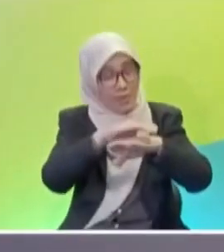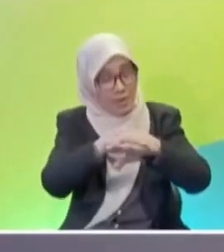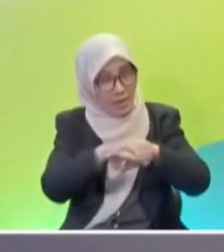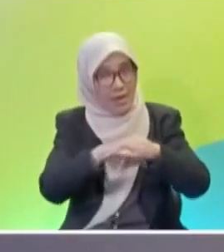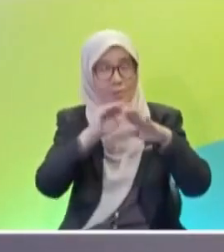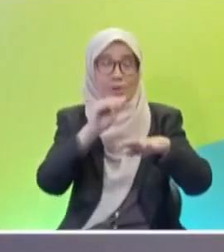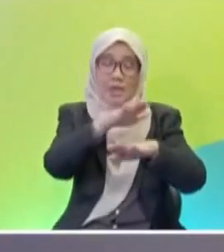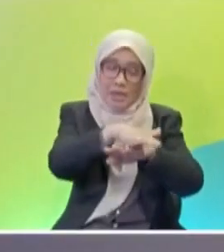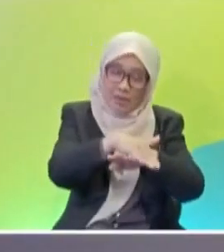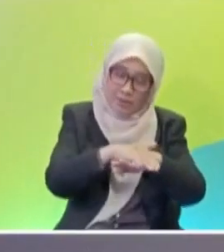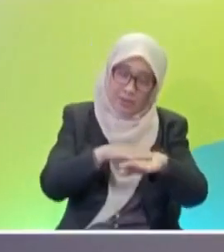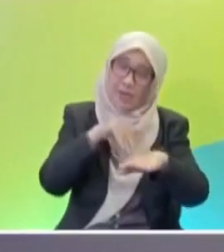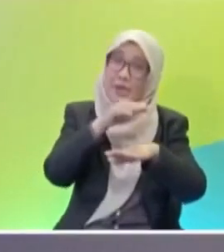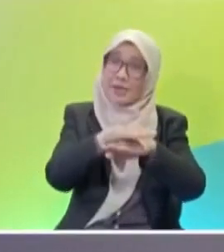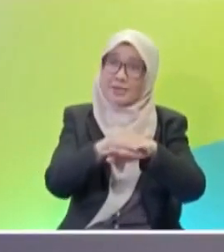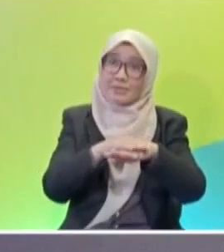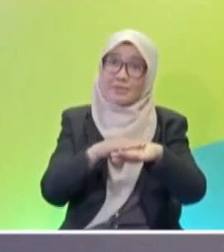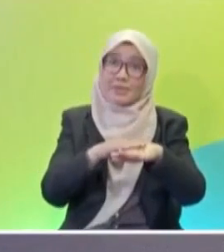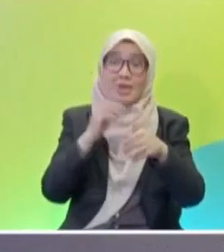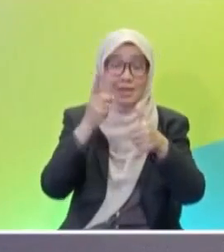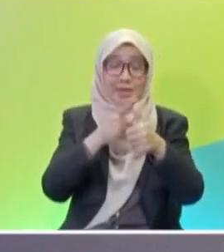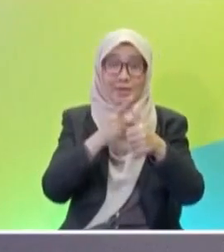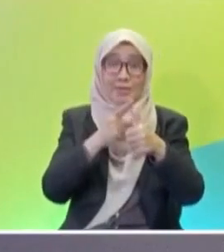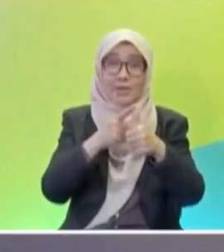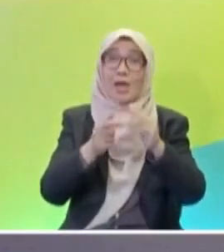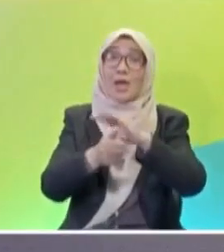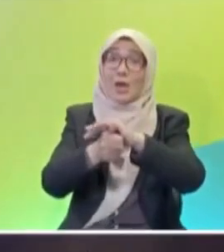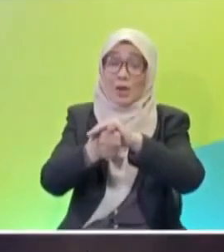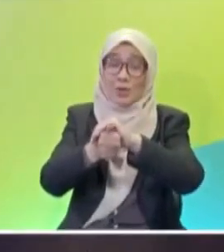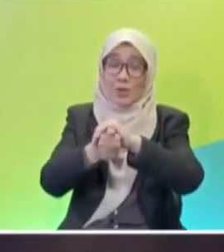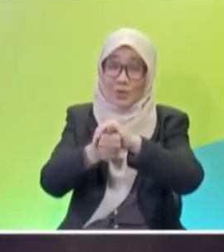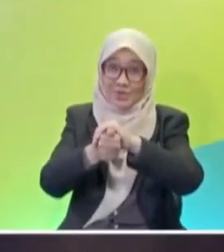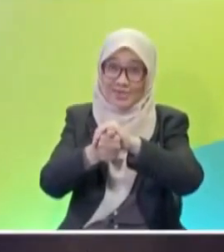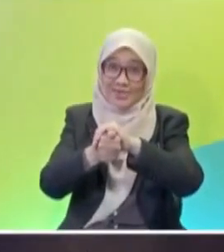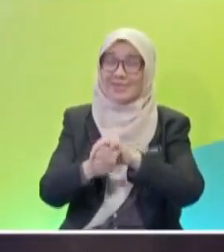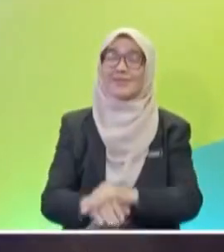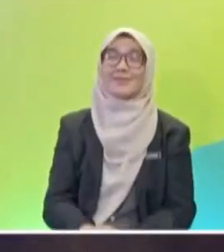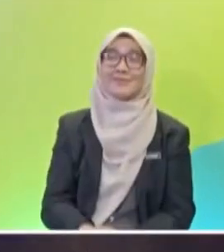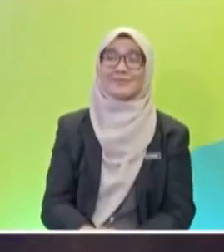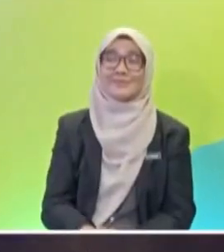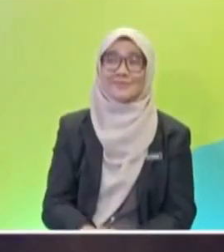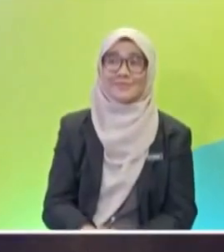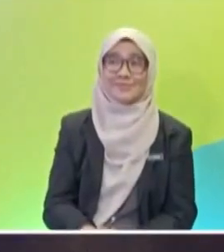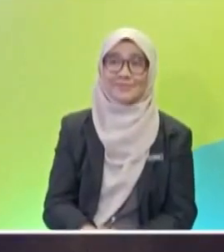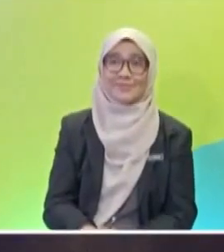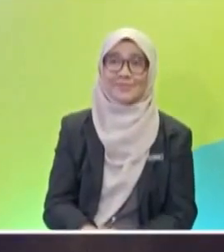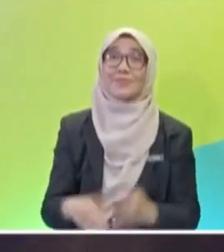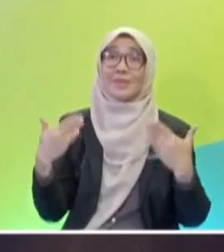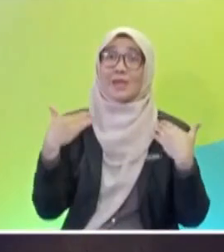dimulai tadi hadir udah sebut yang pertama tadi kura-kura betul oke